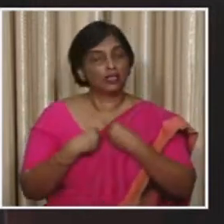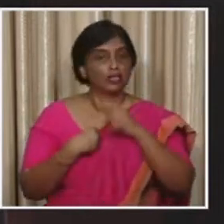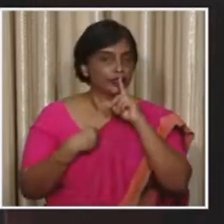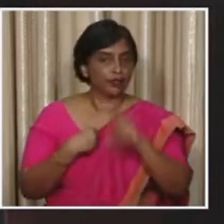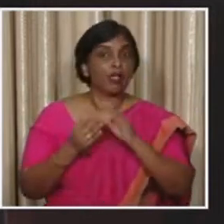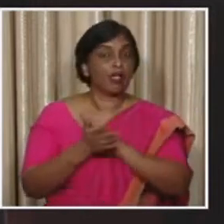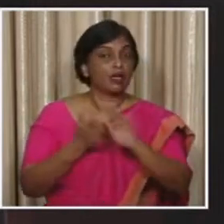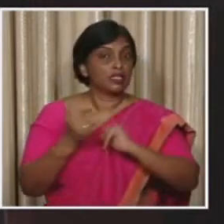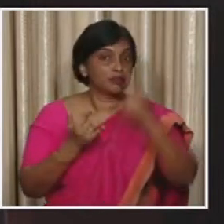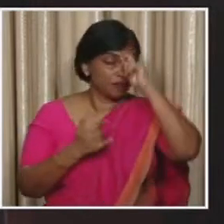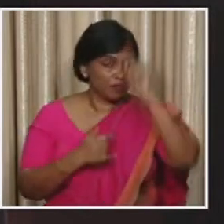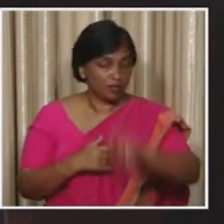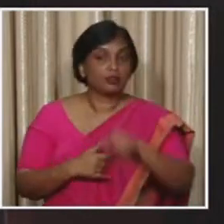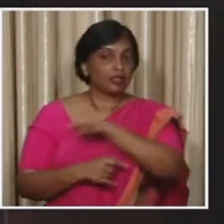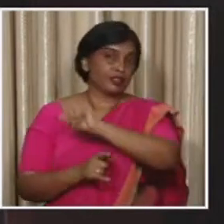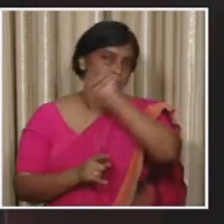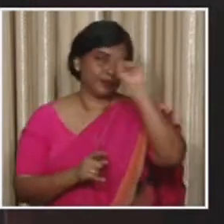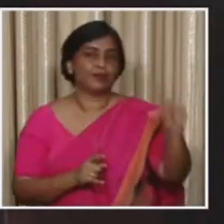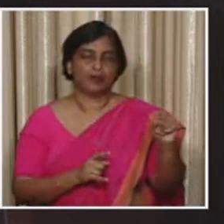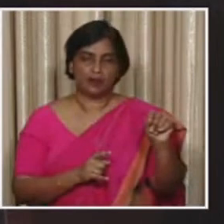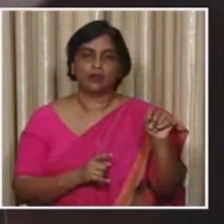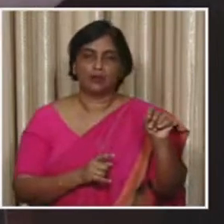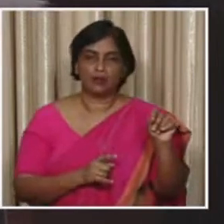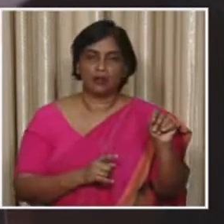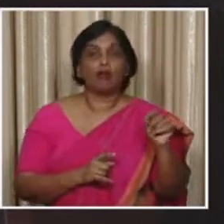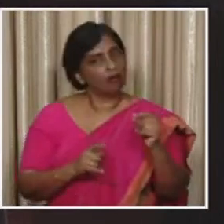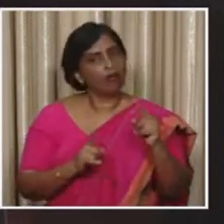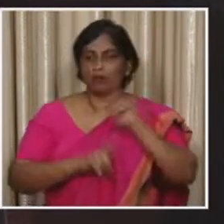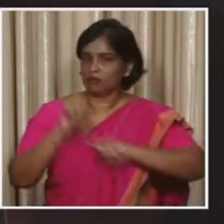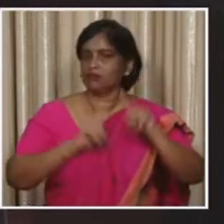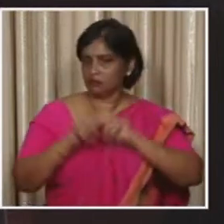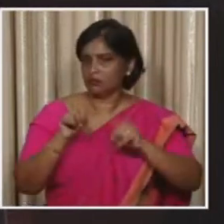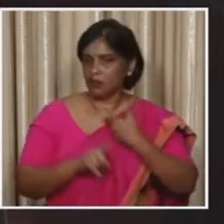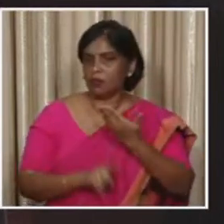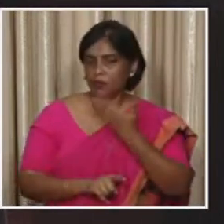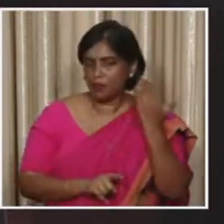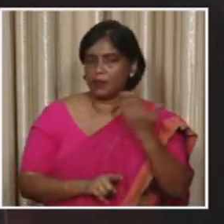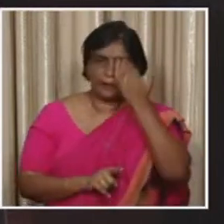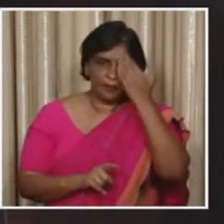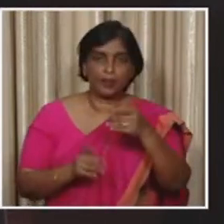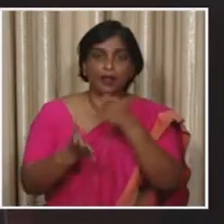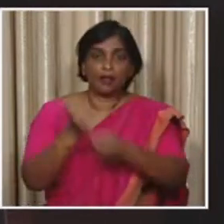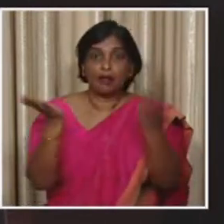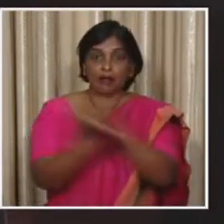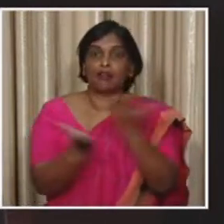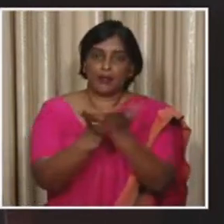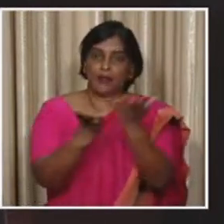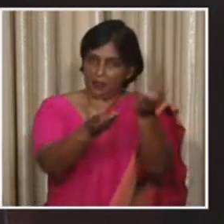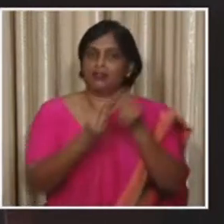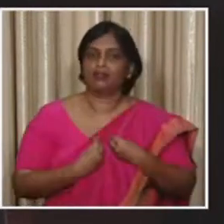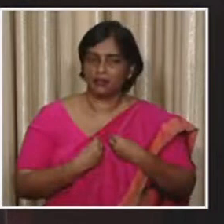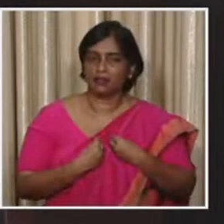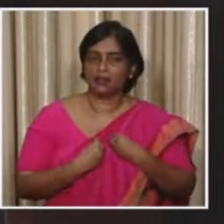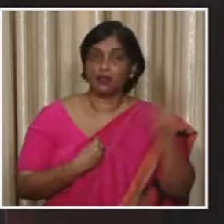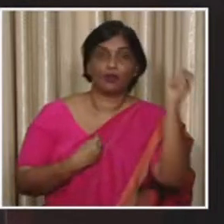හර්ෂ ඩිසිල්ව මෙතුමාගෙන් ඉල්ලීමක් කරලා තියෙනවා ඔව් අපිට සාකච්ඡා කරන්න පුළුවන් කරුණා කරලා ගිවිසුම් කරලා දෙන්න කියලා. එතකොට